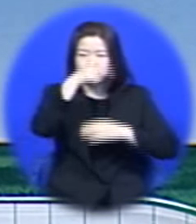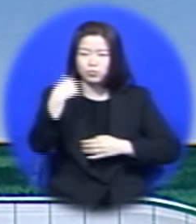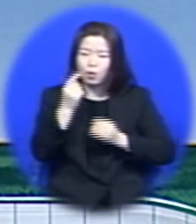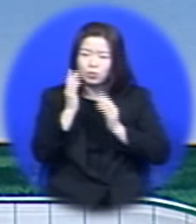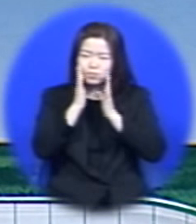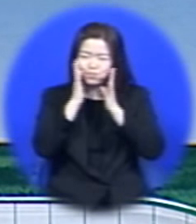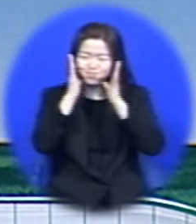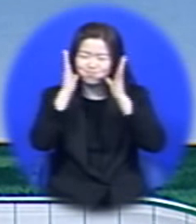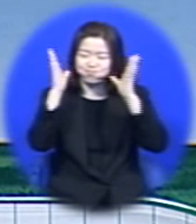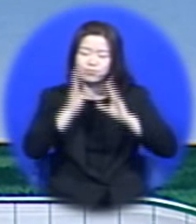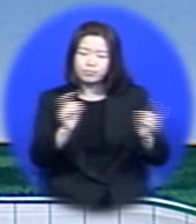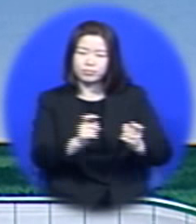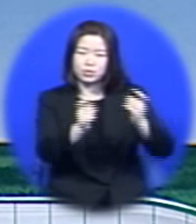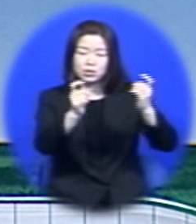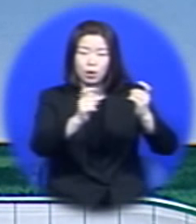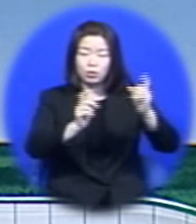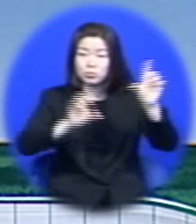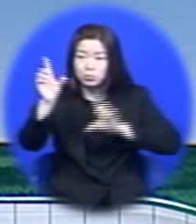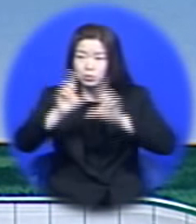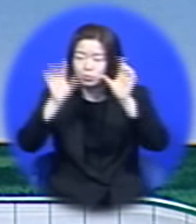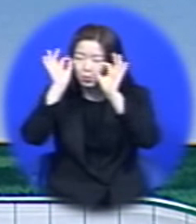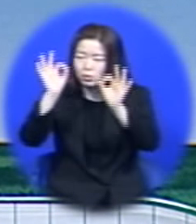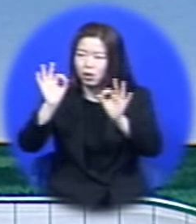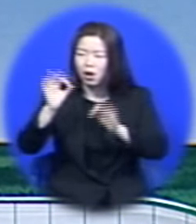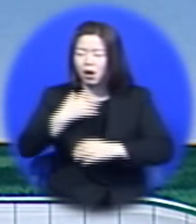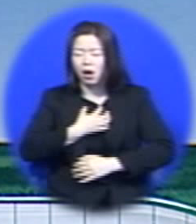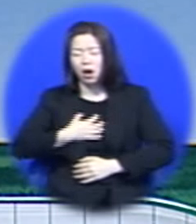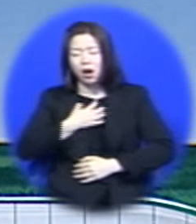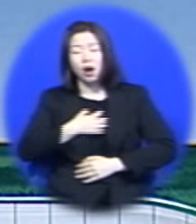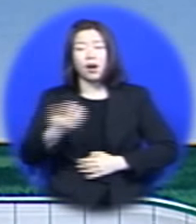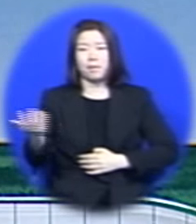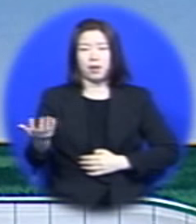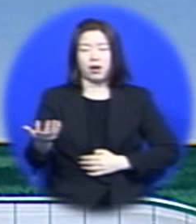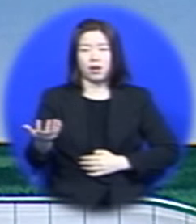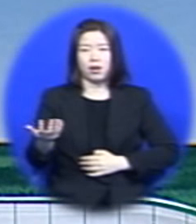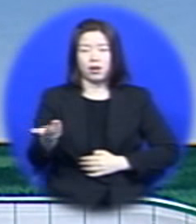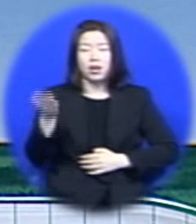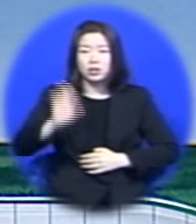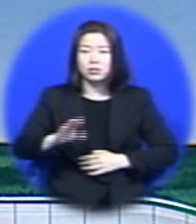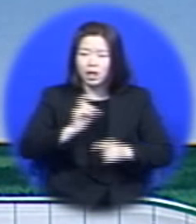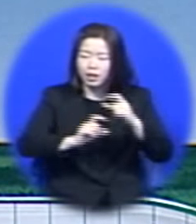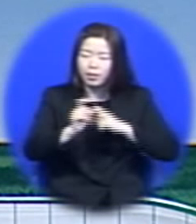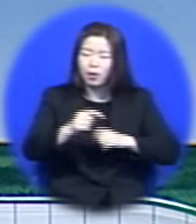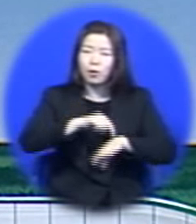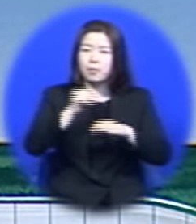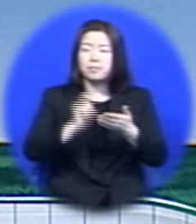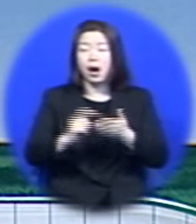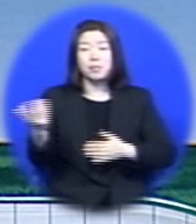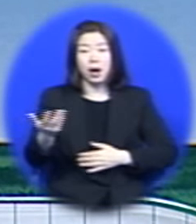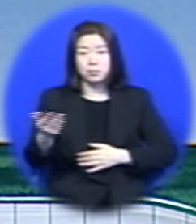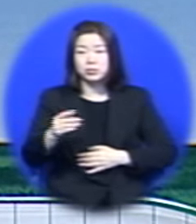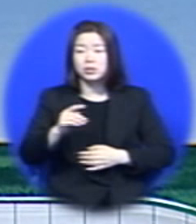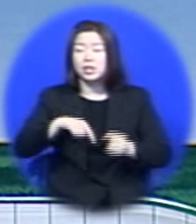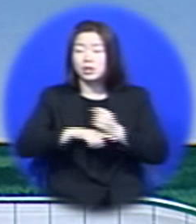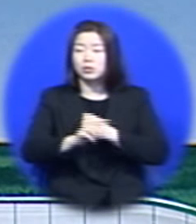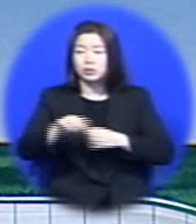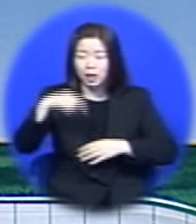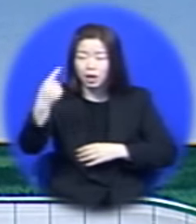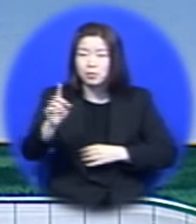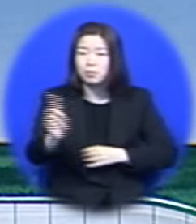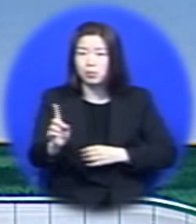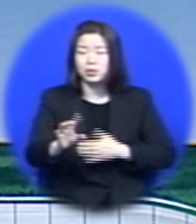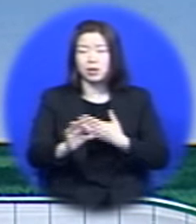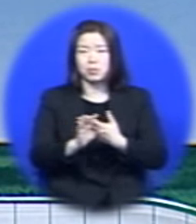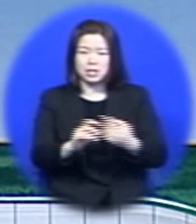것이 너무너무 괴로웠습니다. 그런데 더 마음 아픈 것은 그렇게 싸우다가